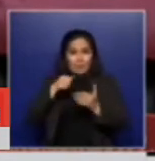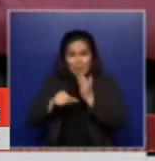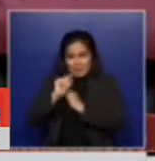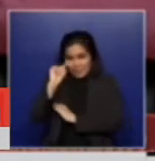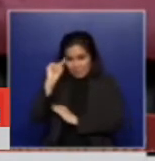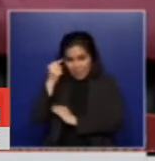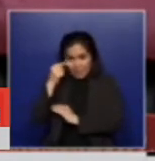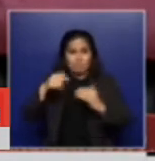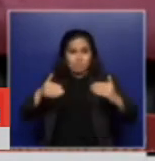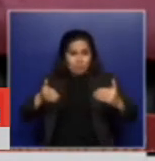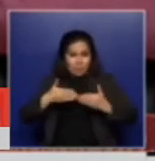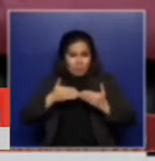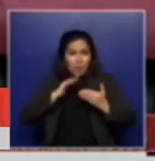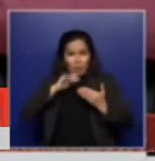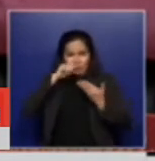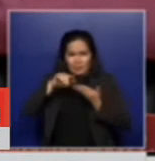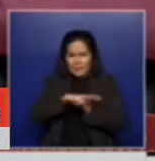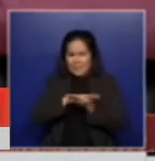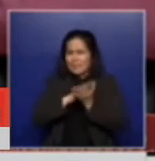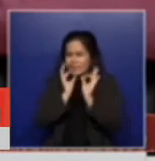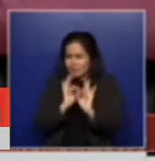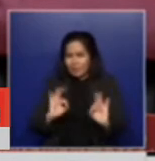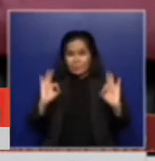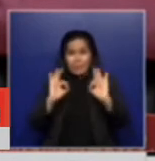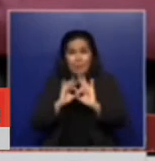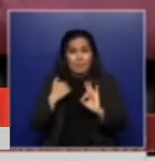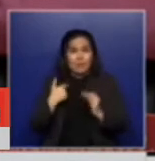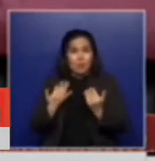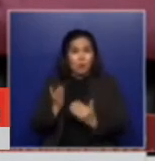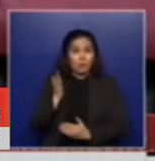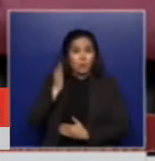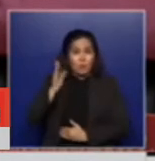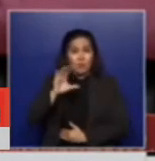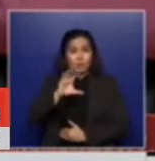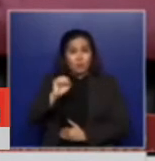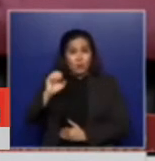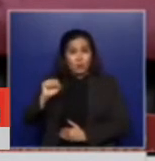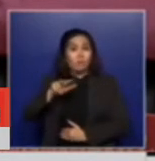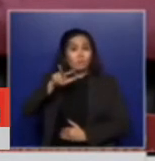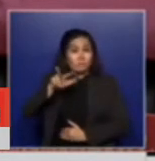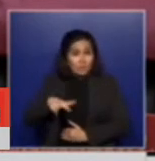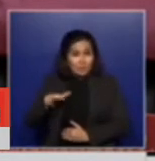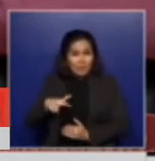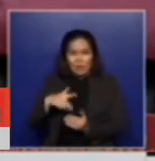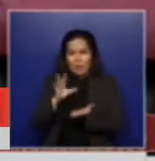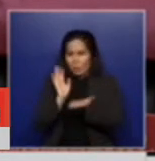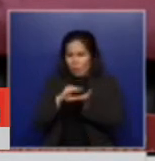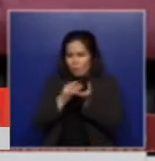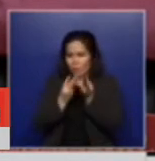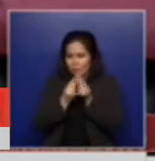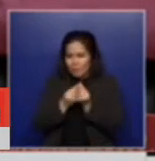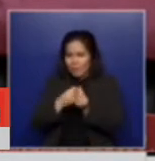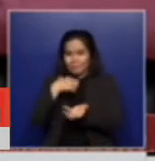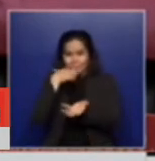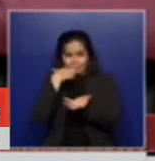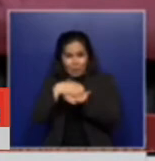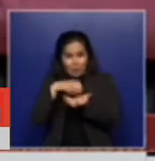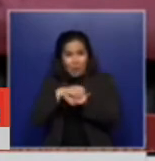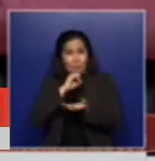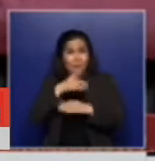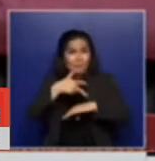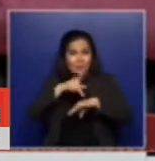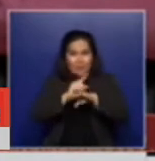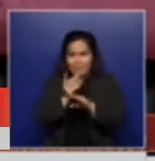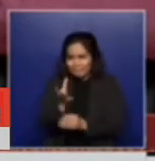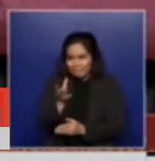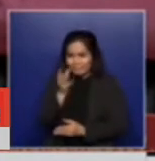ดี๋ยวส.ส.พรรคเพื่อไทยนะครับเราจะเจาะรายละเอียดแล้วก็นำกราบเรียนท่านประธานครับว่า